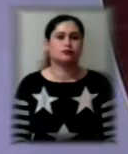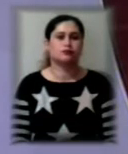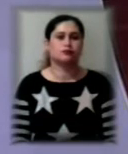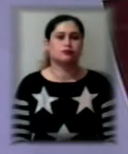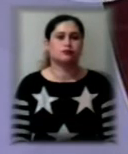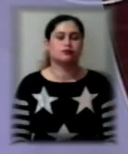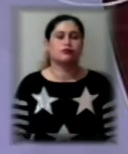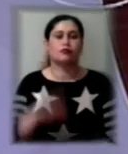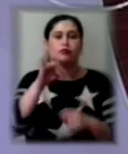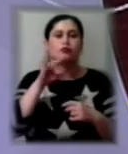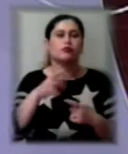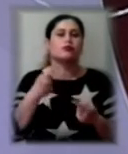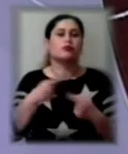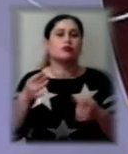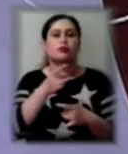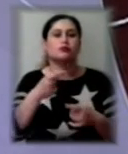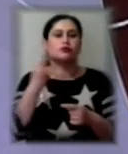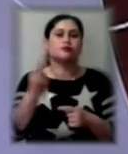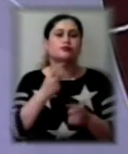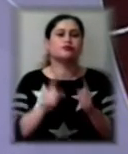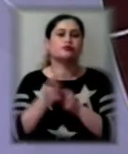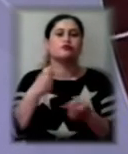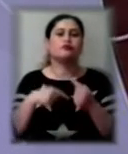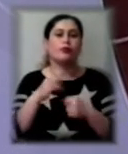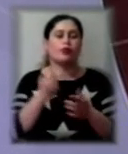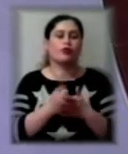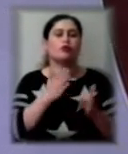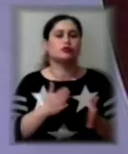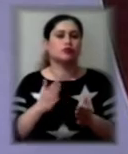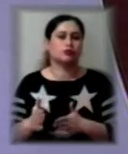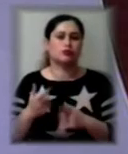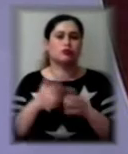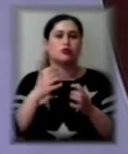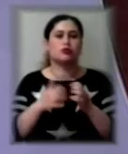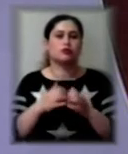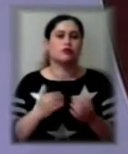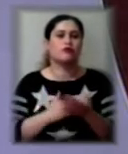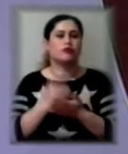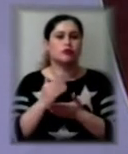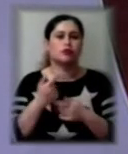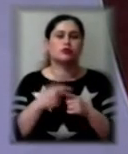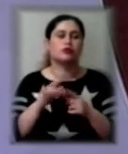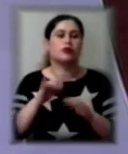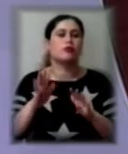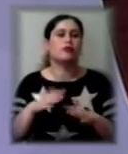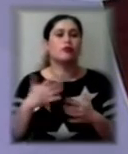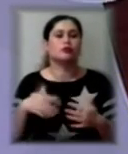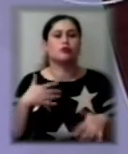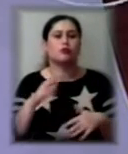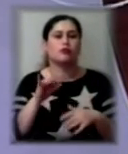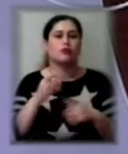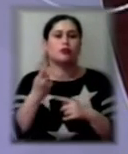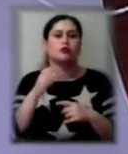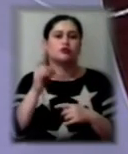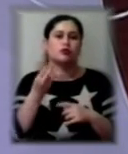Студенти з різних районів області почали повертатися до гуртожитків херсонських вишів. Після послаблення карантину з 1 червня